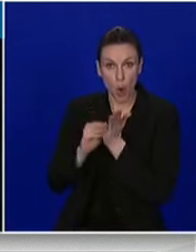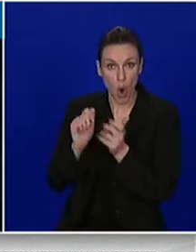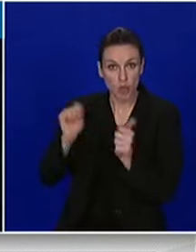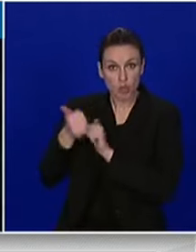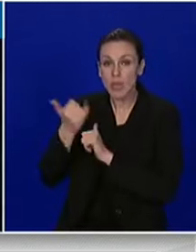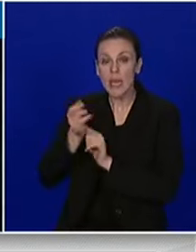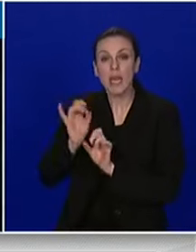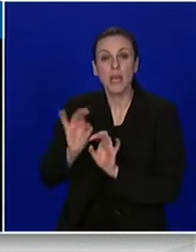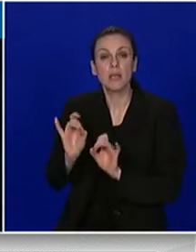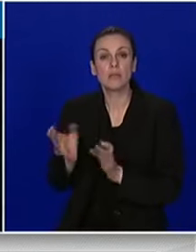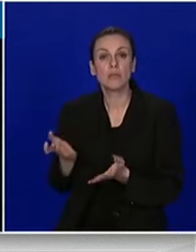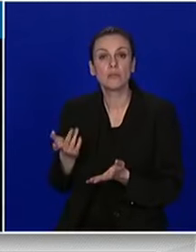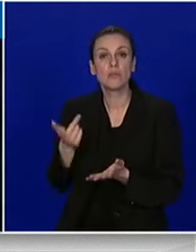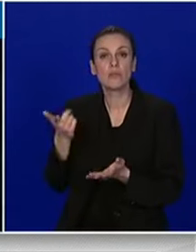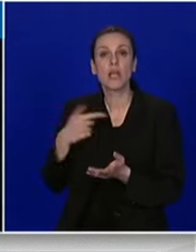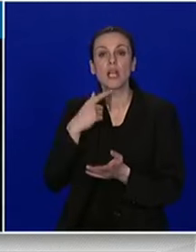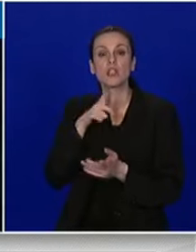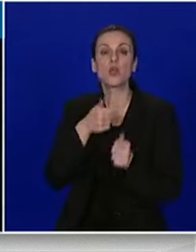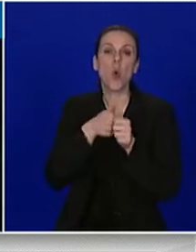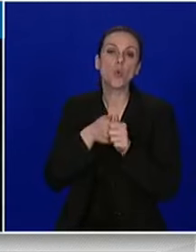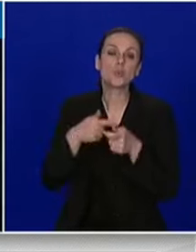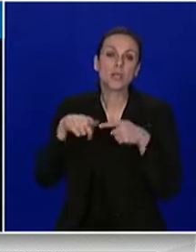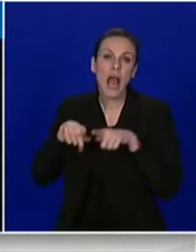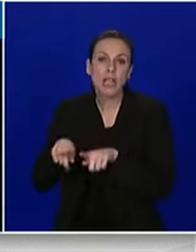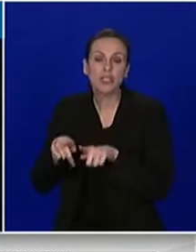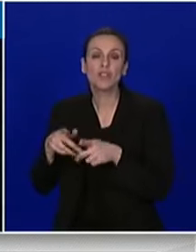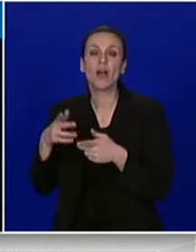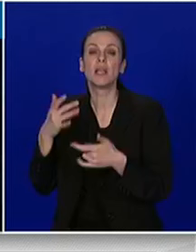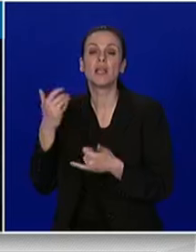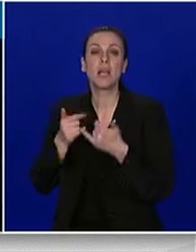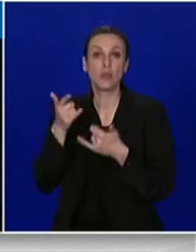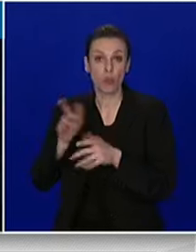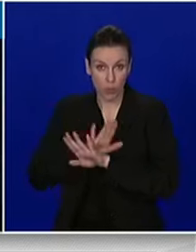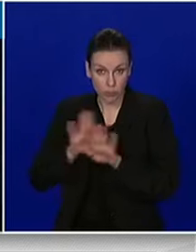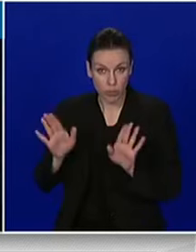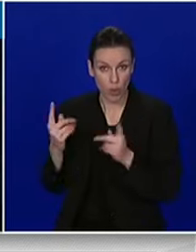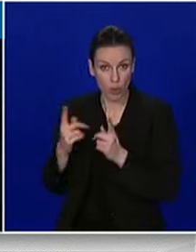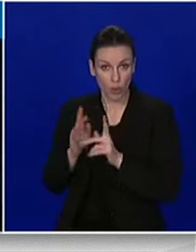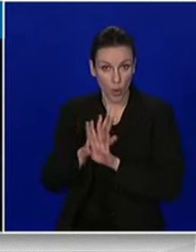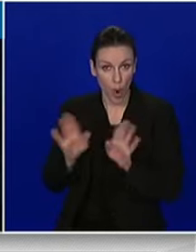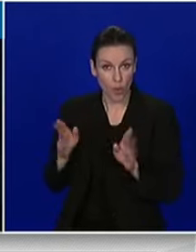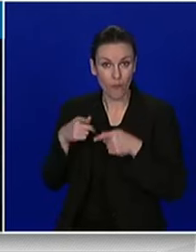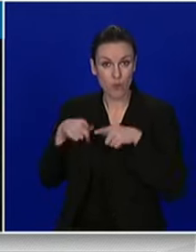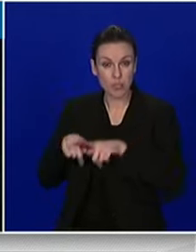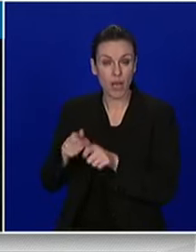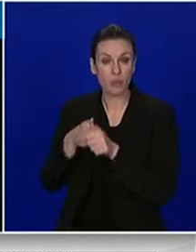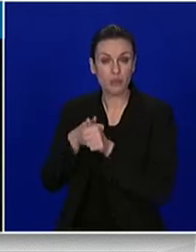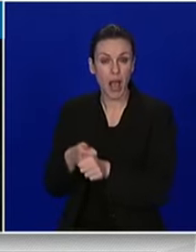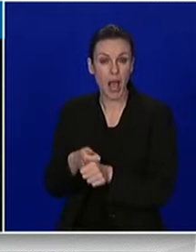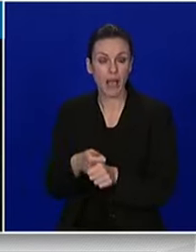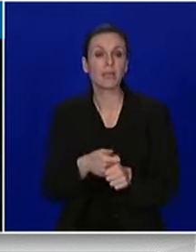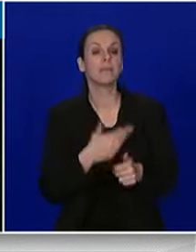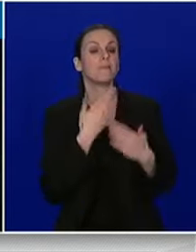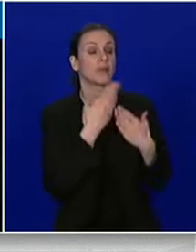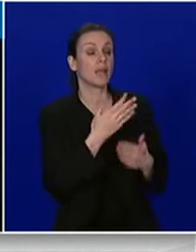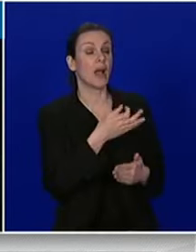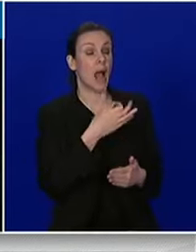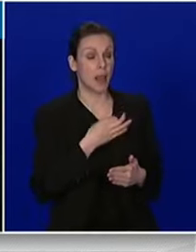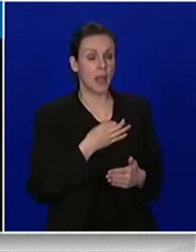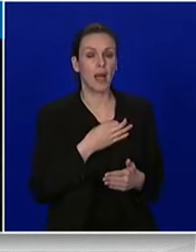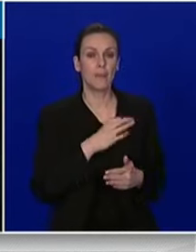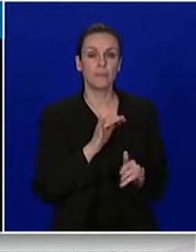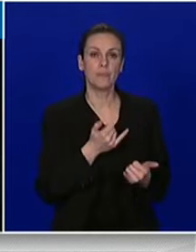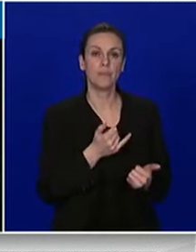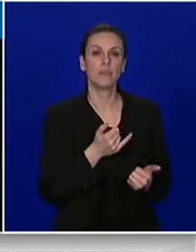o problemu usklađivanja, je li se u međuvremenu to usklađivanje dogodilo? Hvala vam lijepo na tome pitanju.